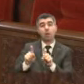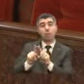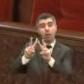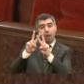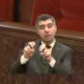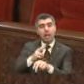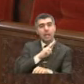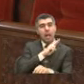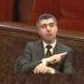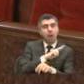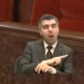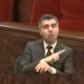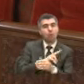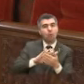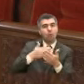التأمينات